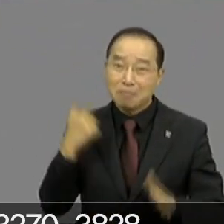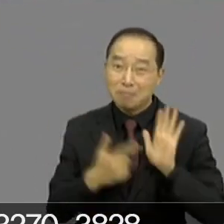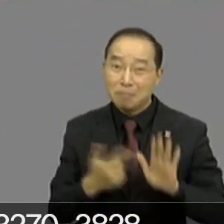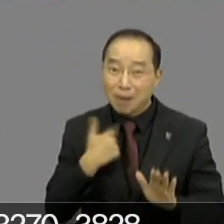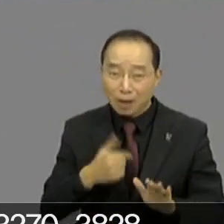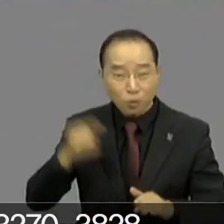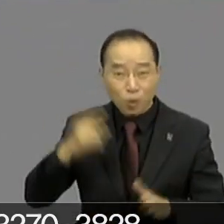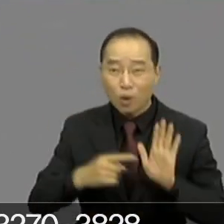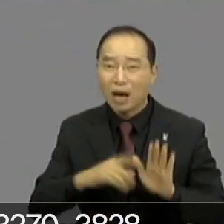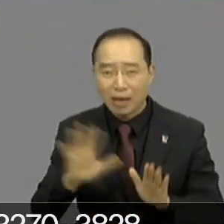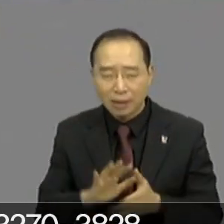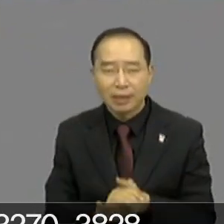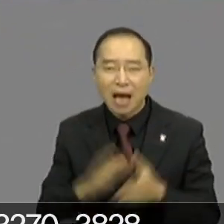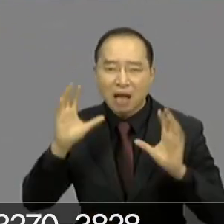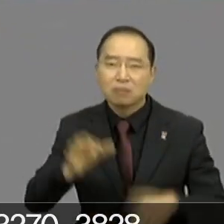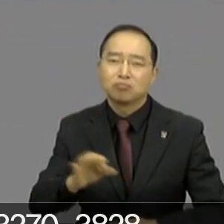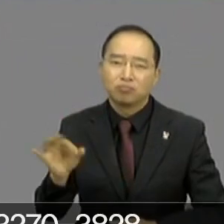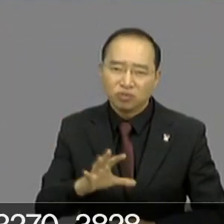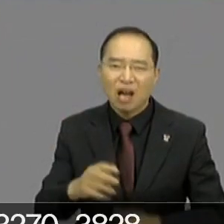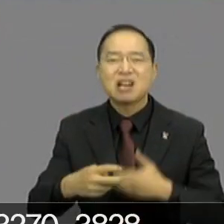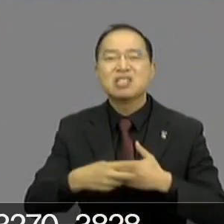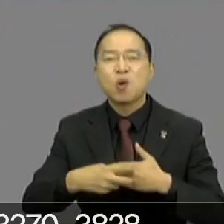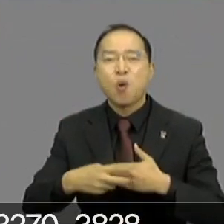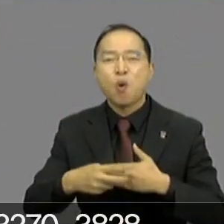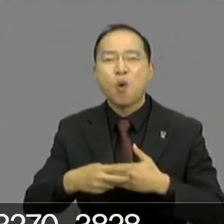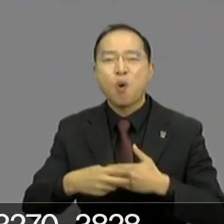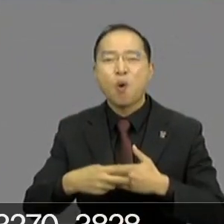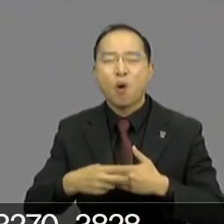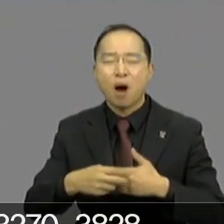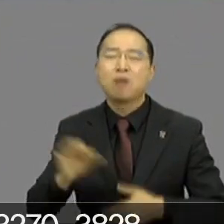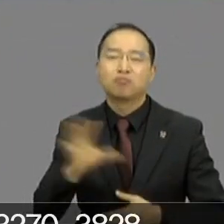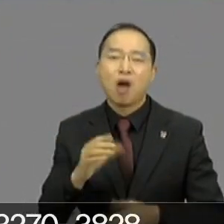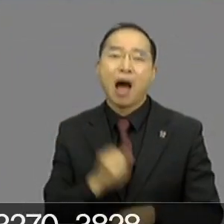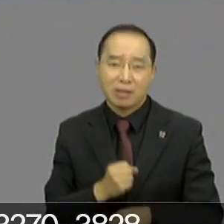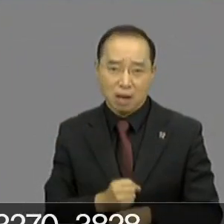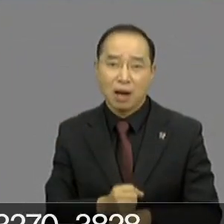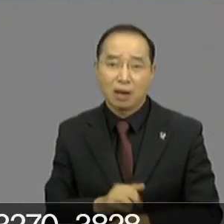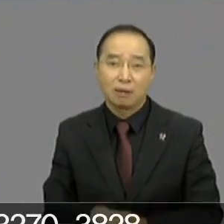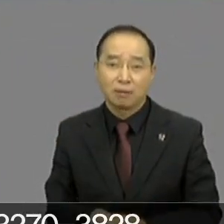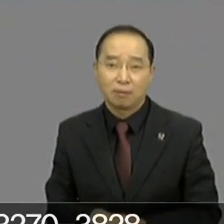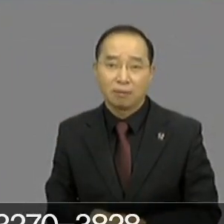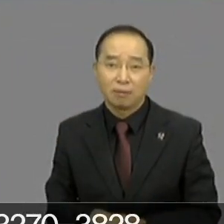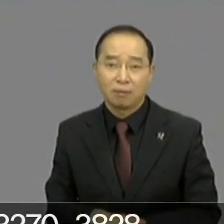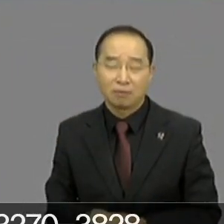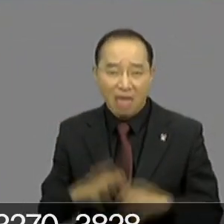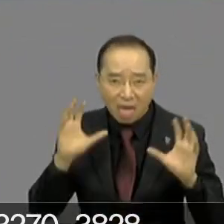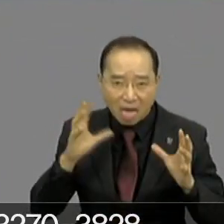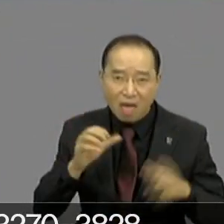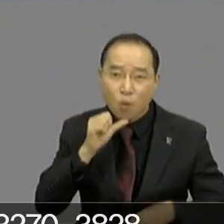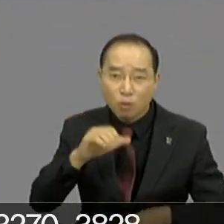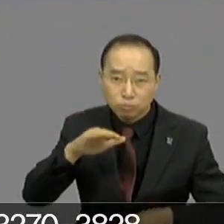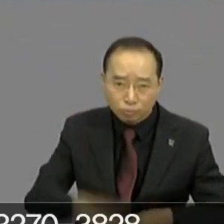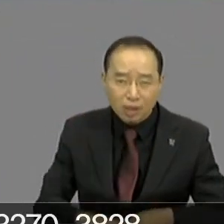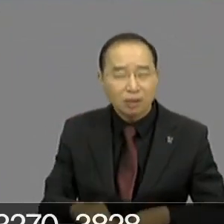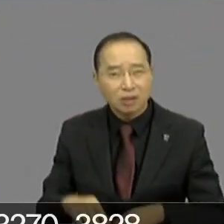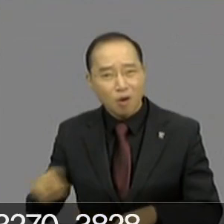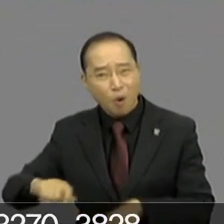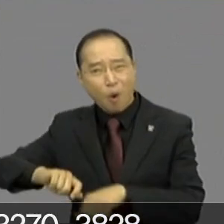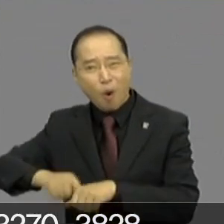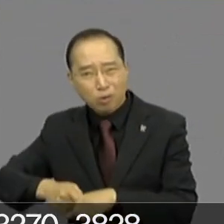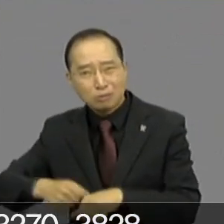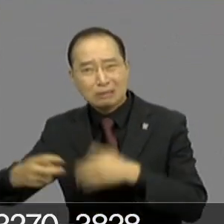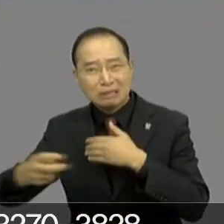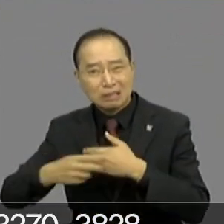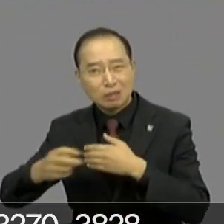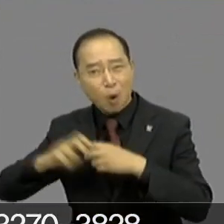이제 무료로 좀 부장으로 하자 이제 이건데요 자꾸 그 조금 약간 억지로 의료민영화를 끓여 드시는